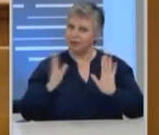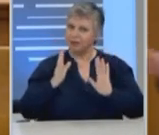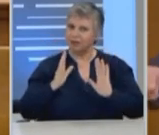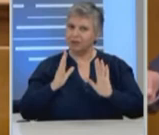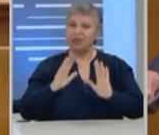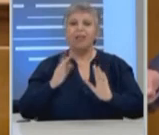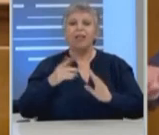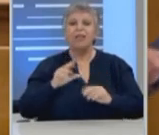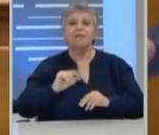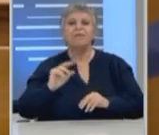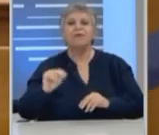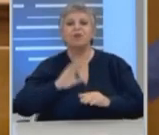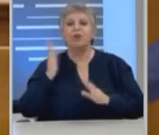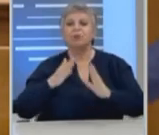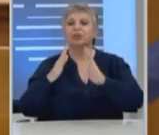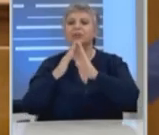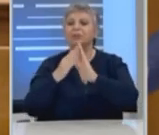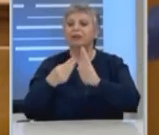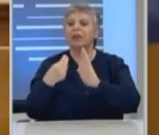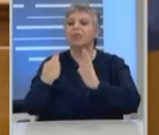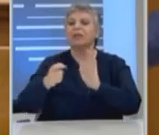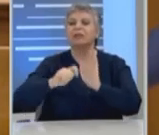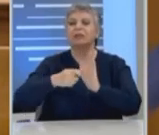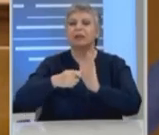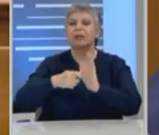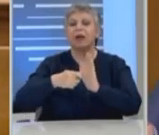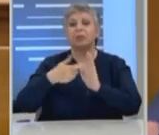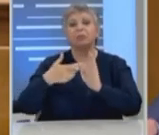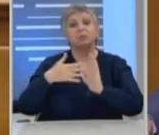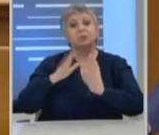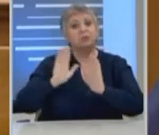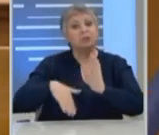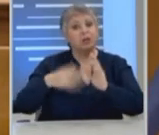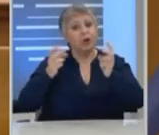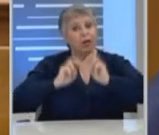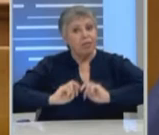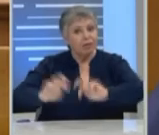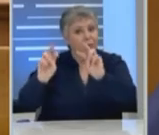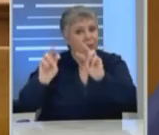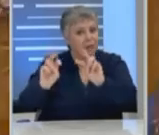και στο τέλος μπορεί να χάσετε και το σπίτι. Αλλά αυτό είναι δική σας δουλειά.